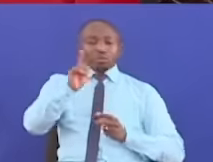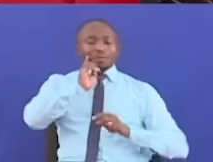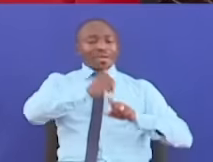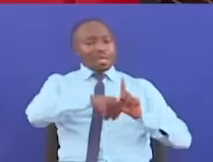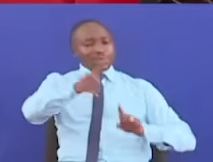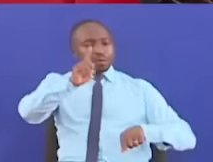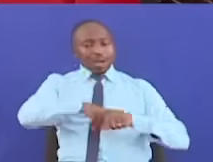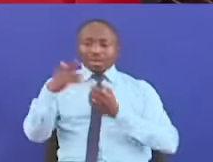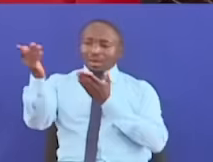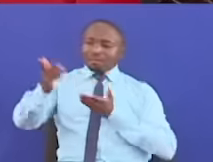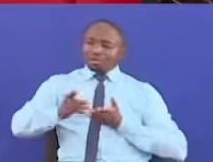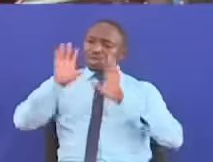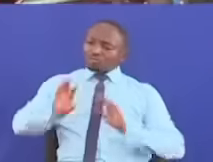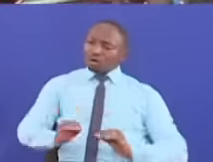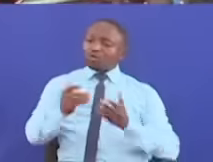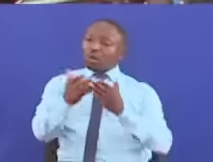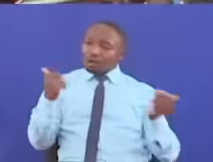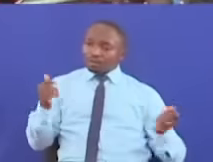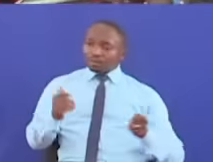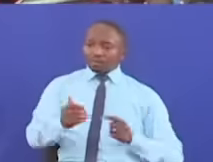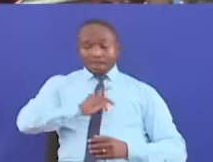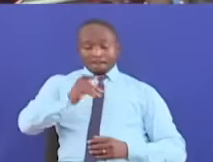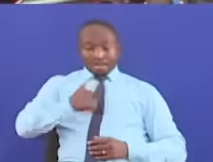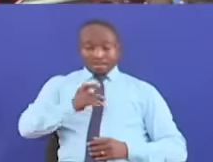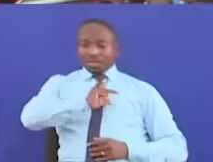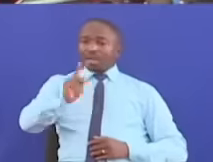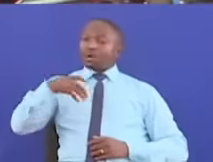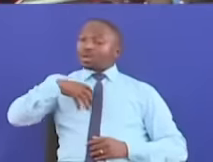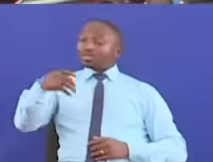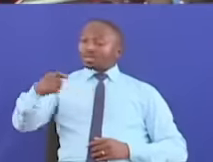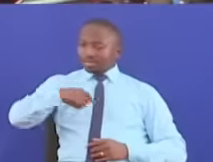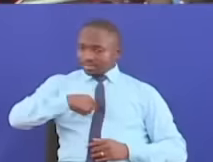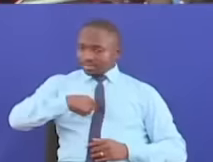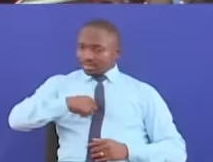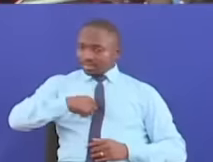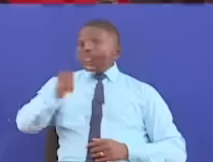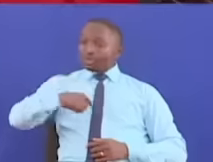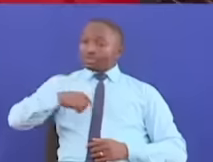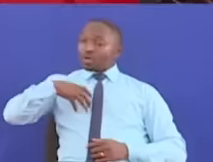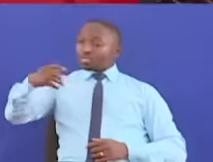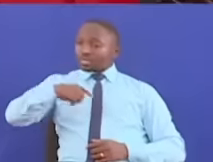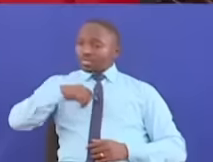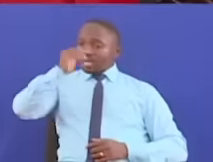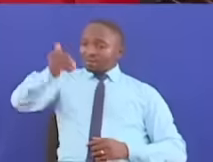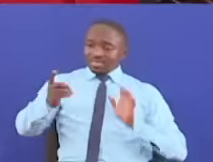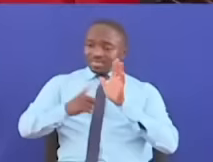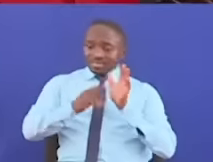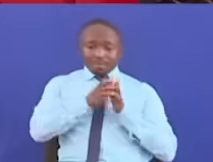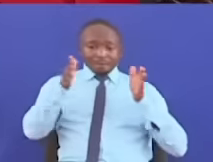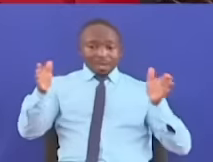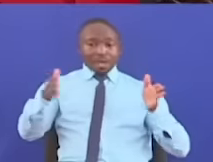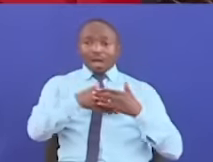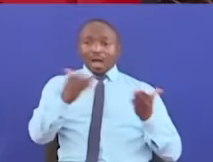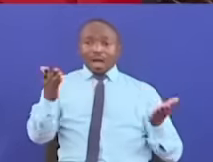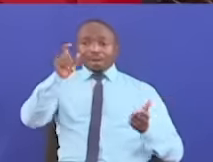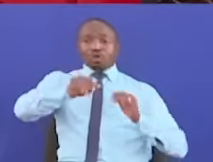siku anapa ripo Ya cag Mimi ninga wazir ningel kuwa wazir miezi sita hii Hakuna